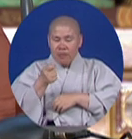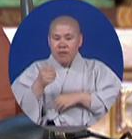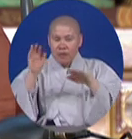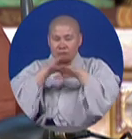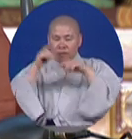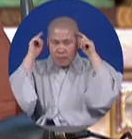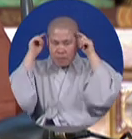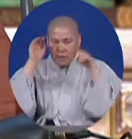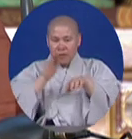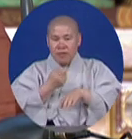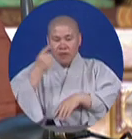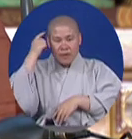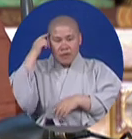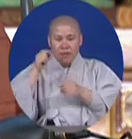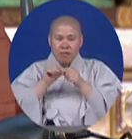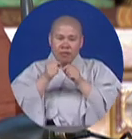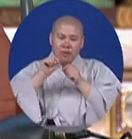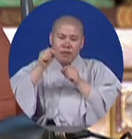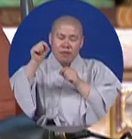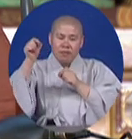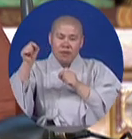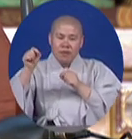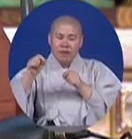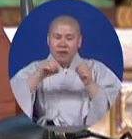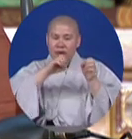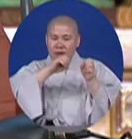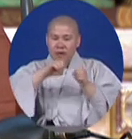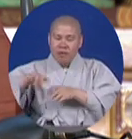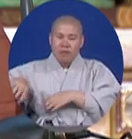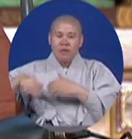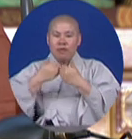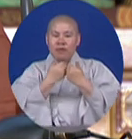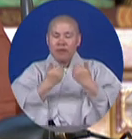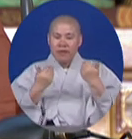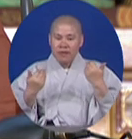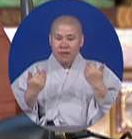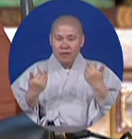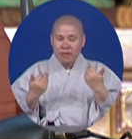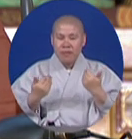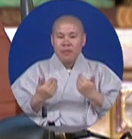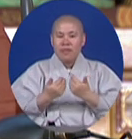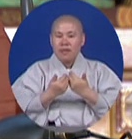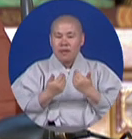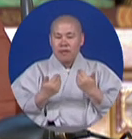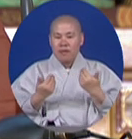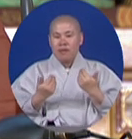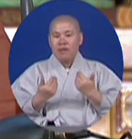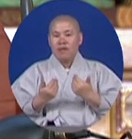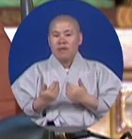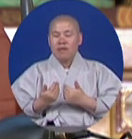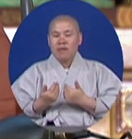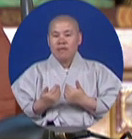무명망상까지 멀리 멀리 다 열려가지고 미세망념을 다 열려서